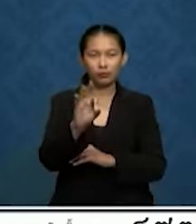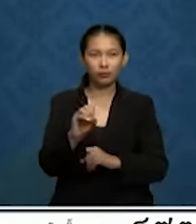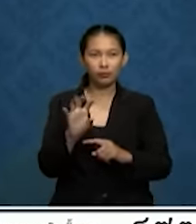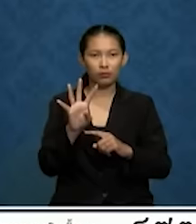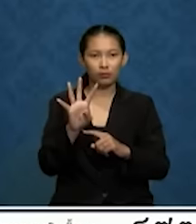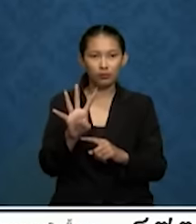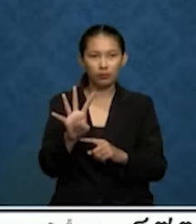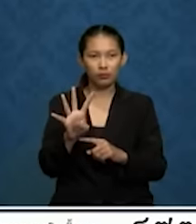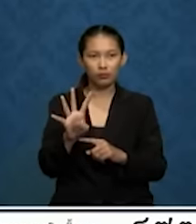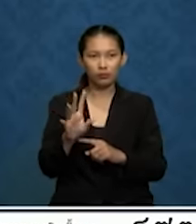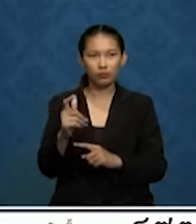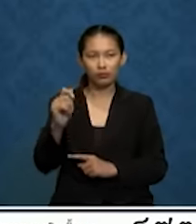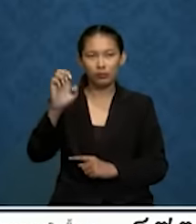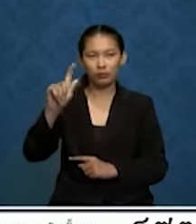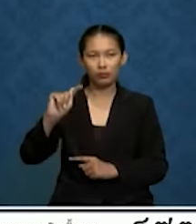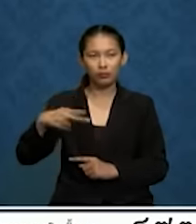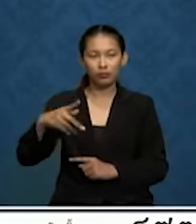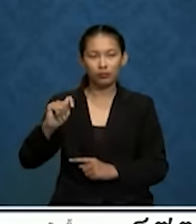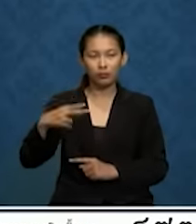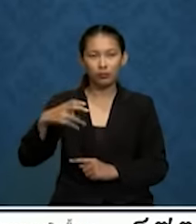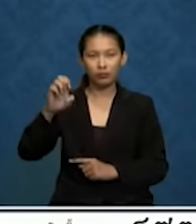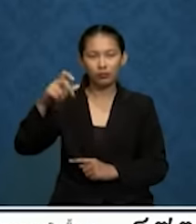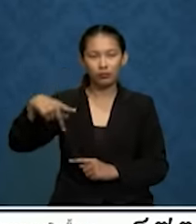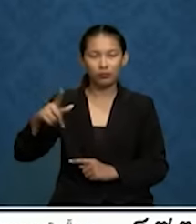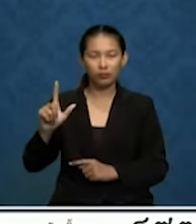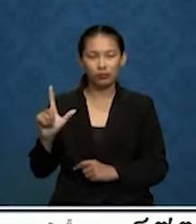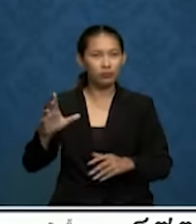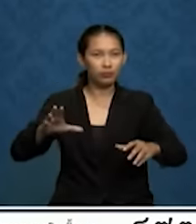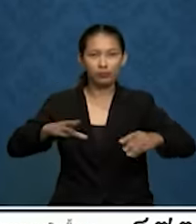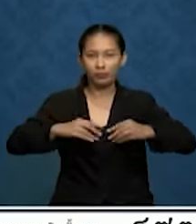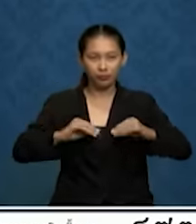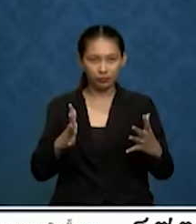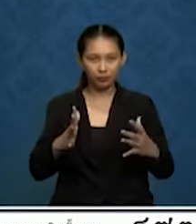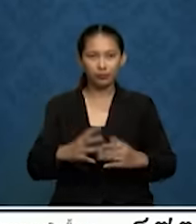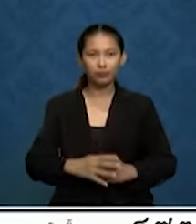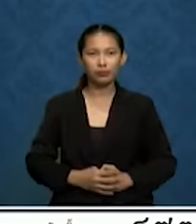494นายอิทธิพลชนทราสิริ ไม่เห็นชอบครับ